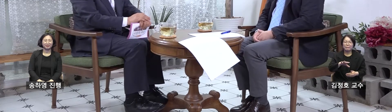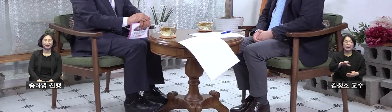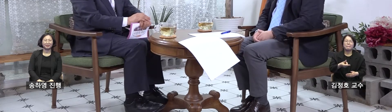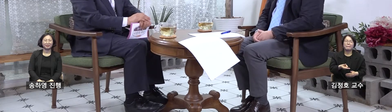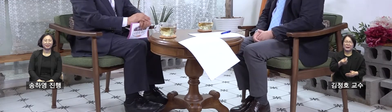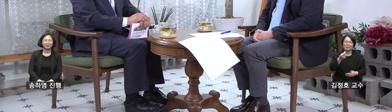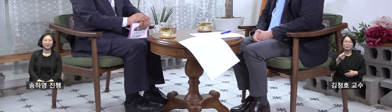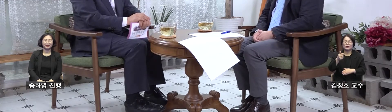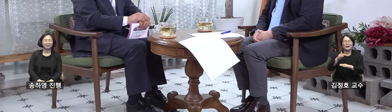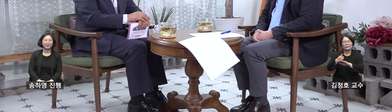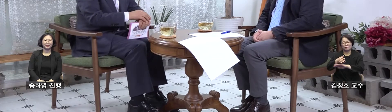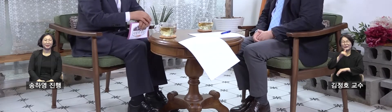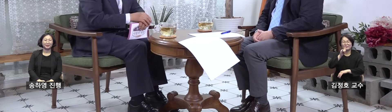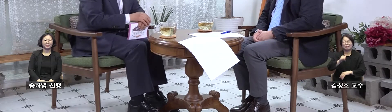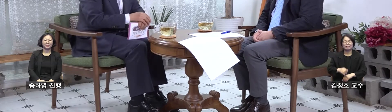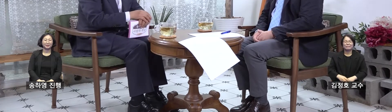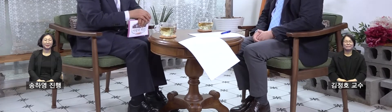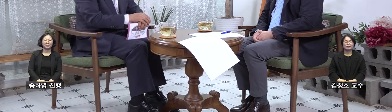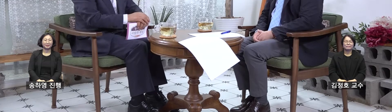하고 그렇습니다.